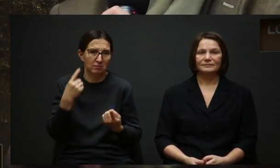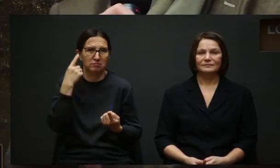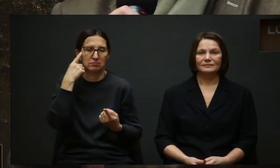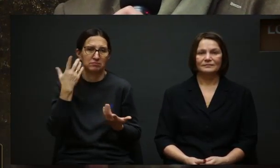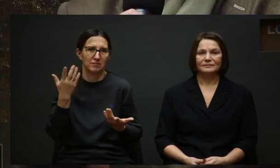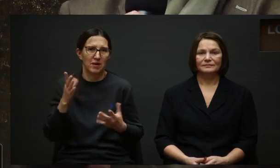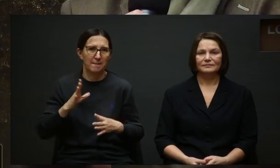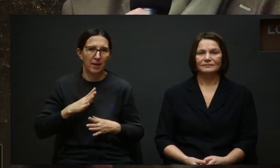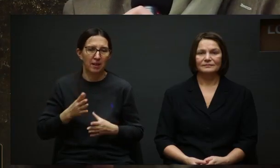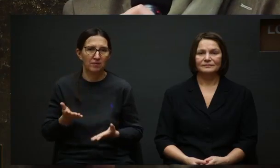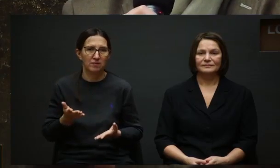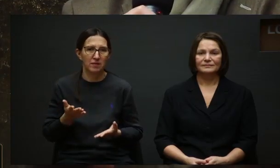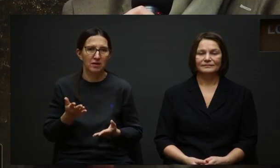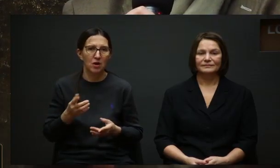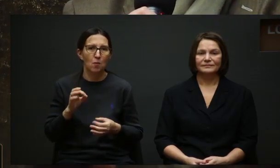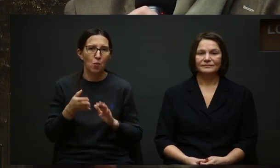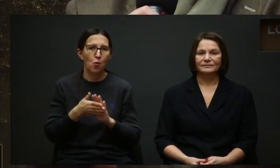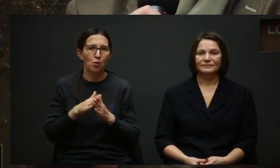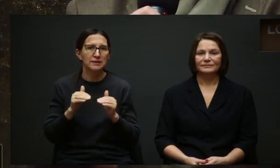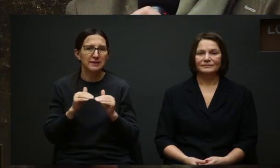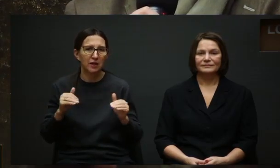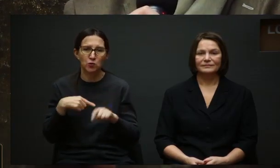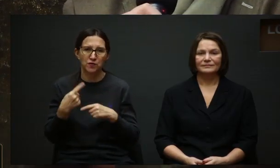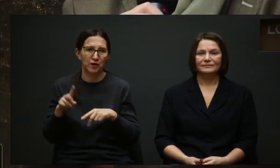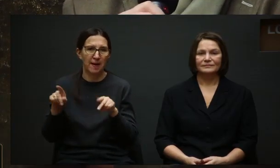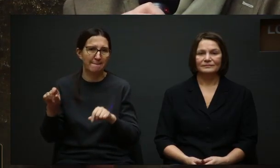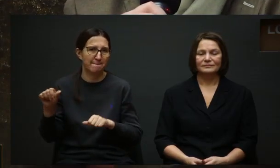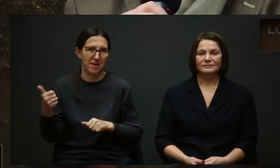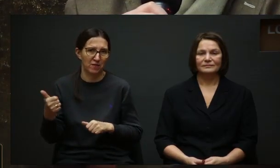бы по статусу всегда был первым.